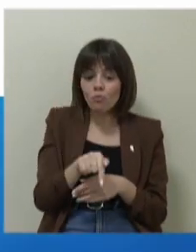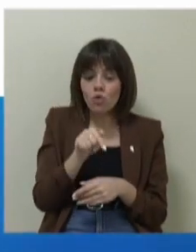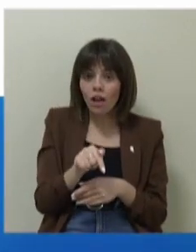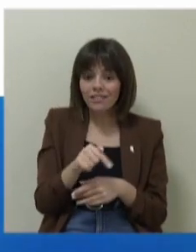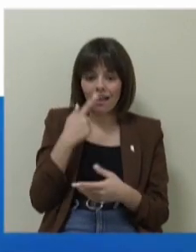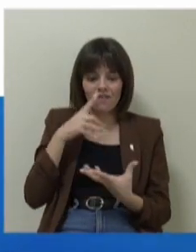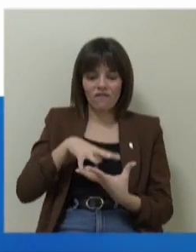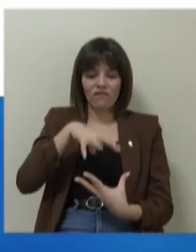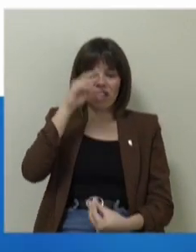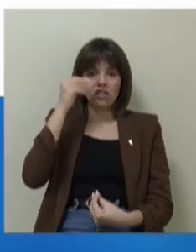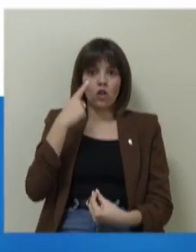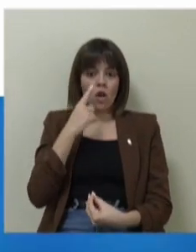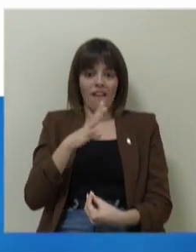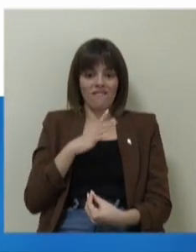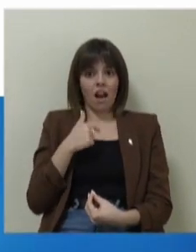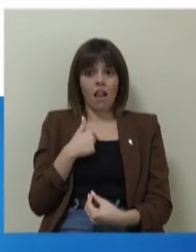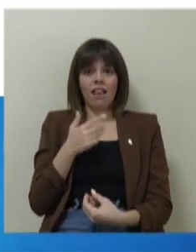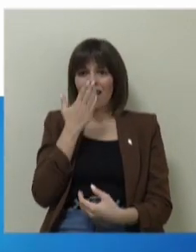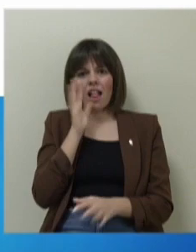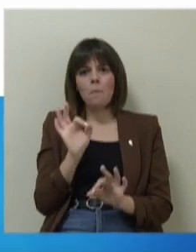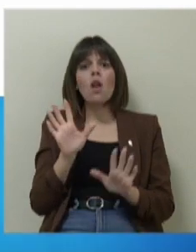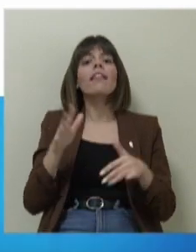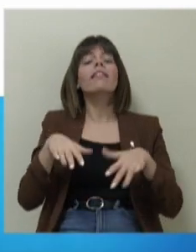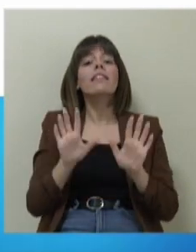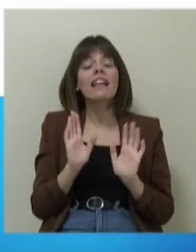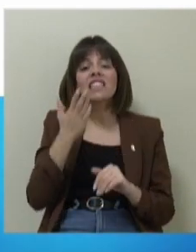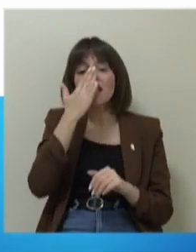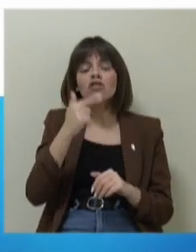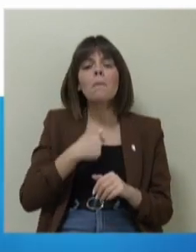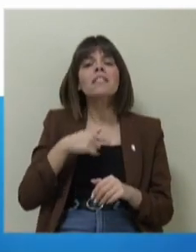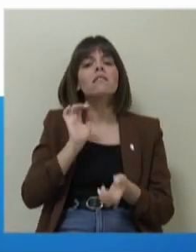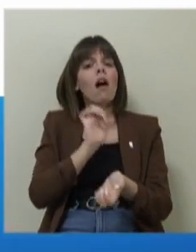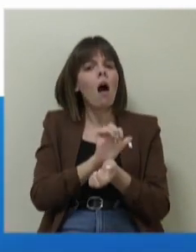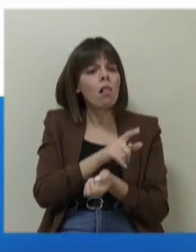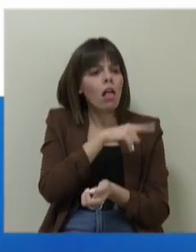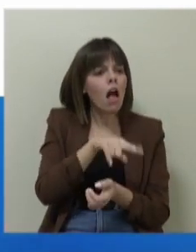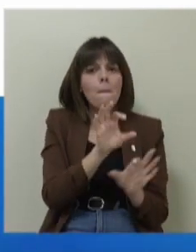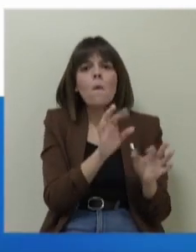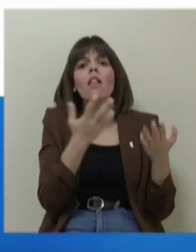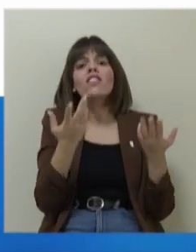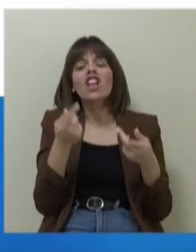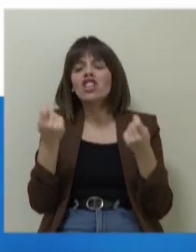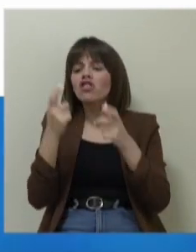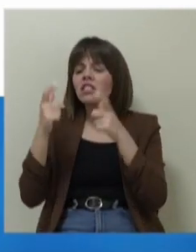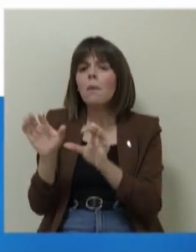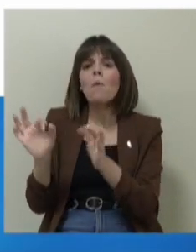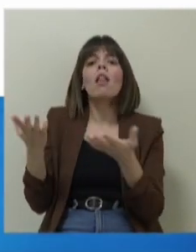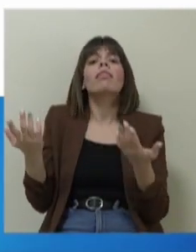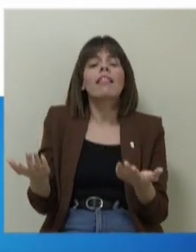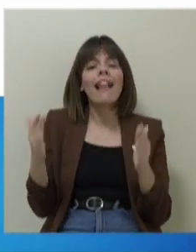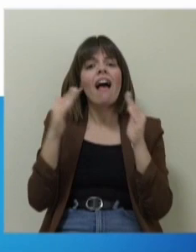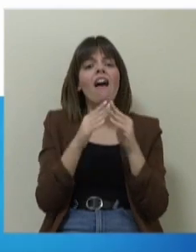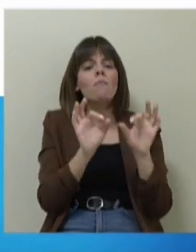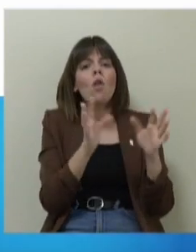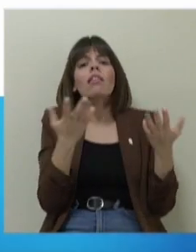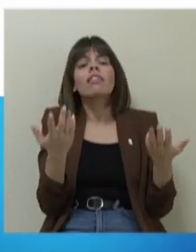buradaki bedensel varlıklarımızdan oluşmuyoruz. Sadece biz değil, ailelerimiz oluşmuyor, iş yerlerimiz oluşmuyor,